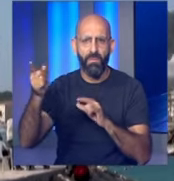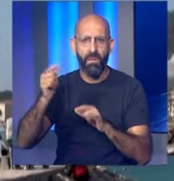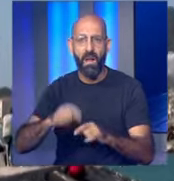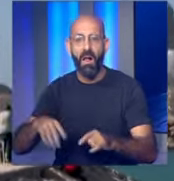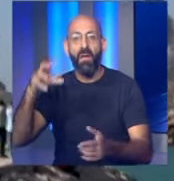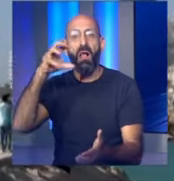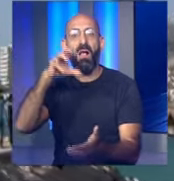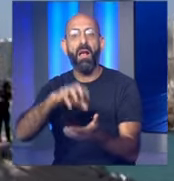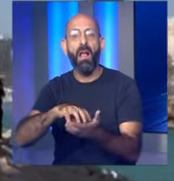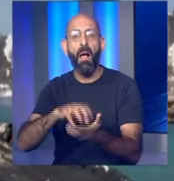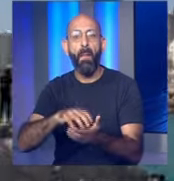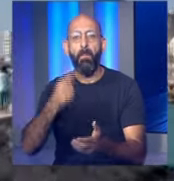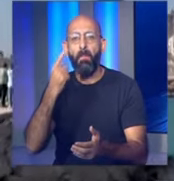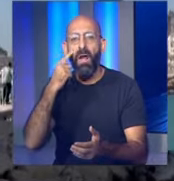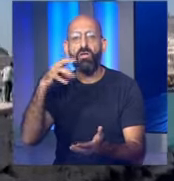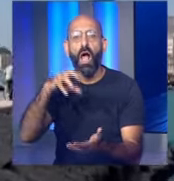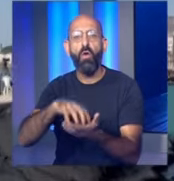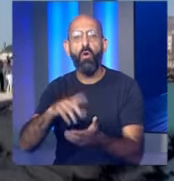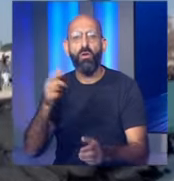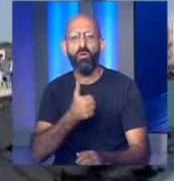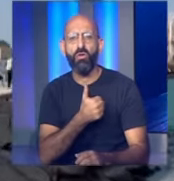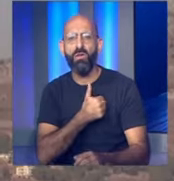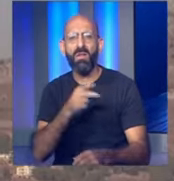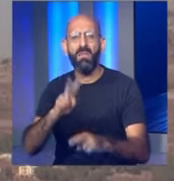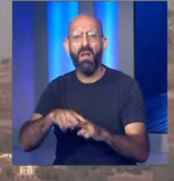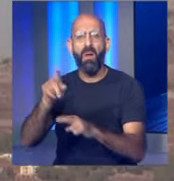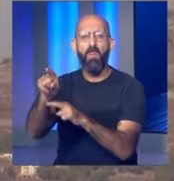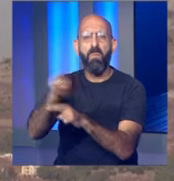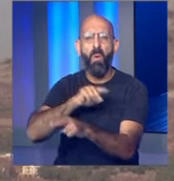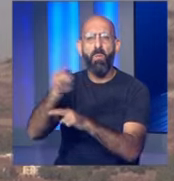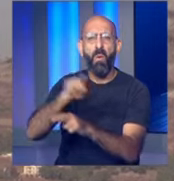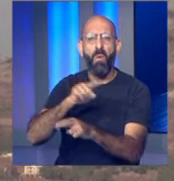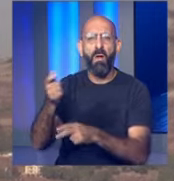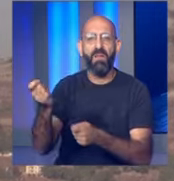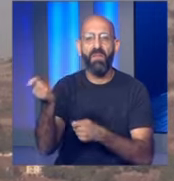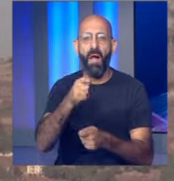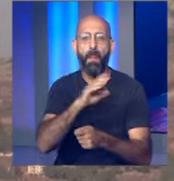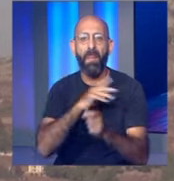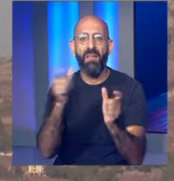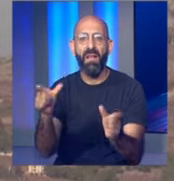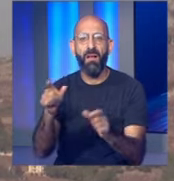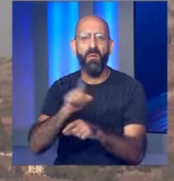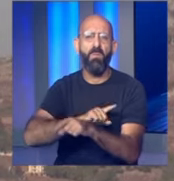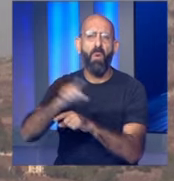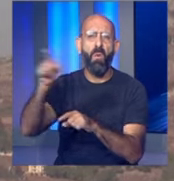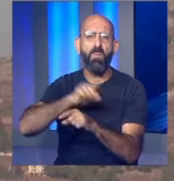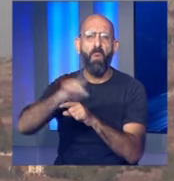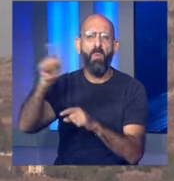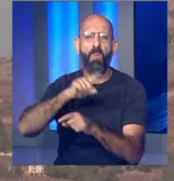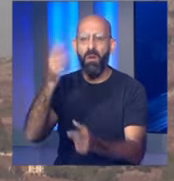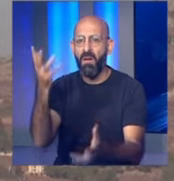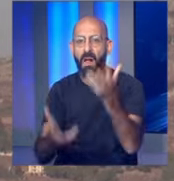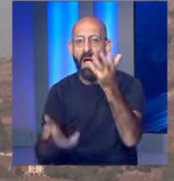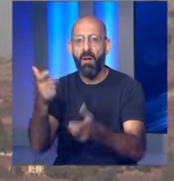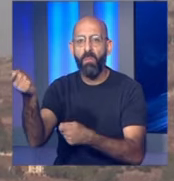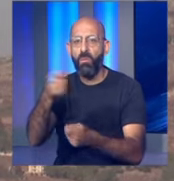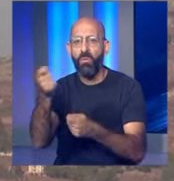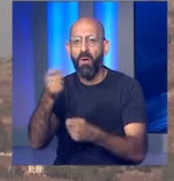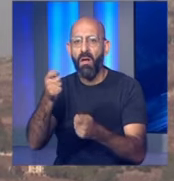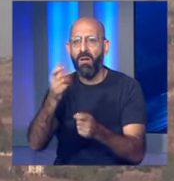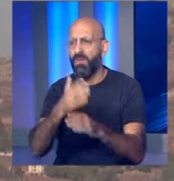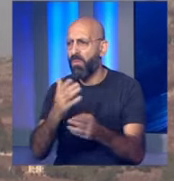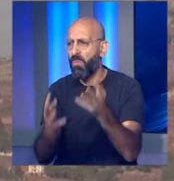الإجرامية على أميرة البحار. وفي قضاء مرجعيون، جيش الاحتلال استهدف عناصر الدفاع المدني